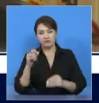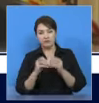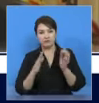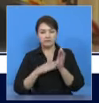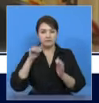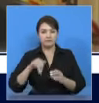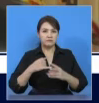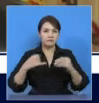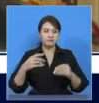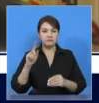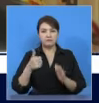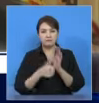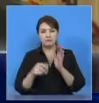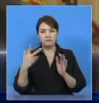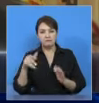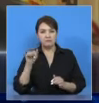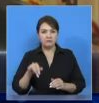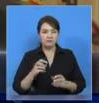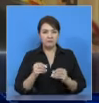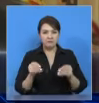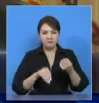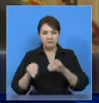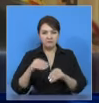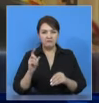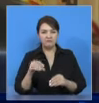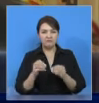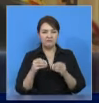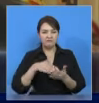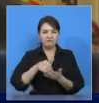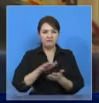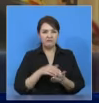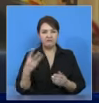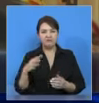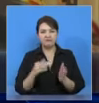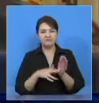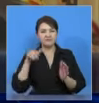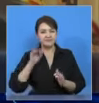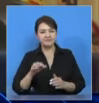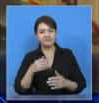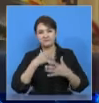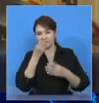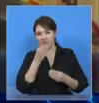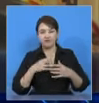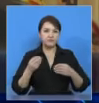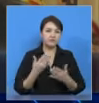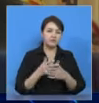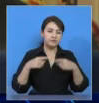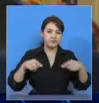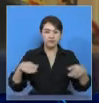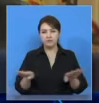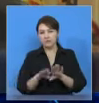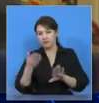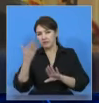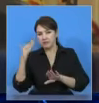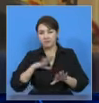тысяч гектаров 163 тысячи из них зерновые 110000 масличный 48 тысяч гектаров кормовые культуры если сравнивать с прошлым